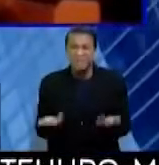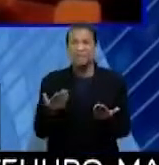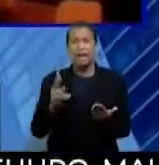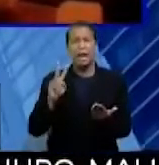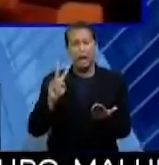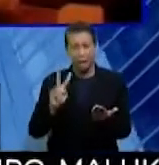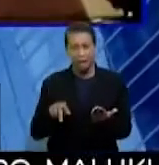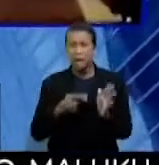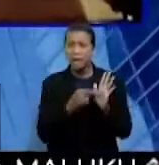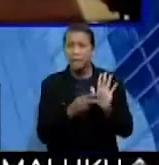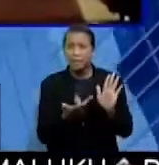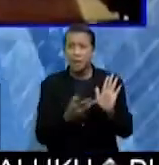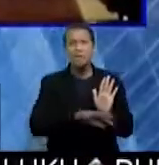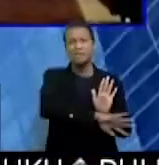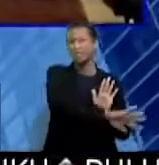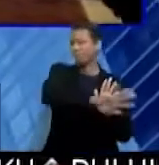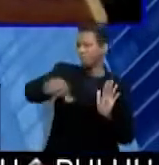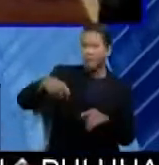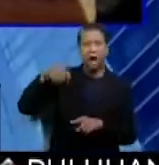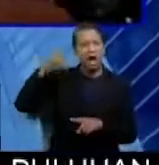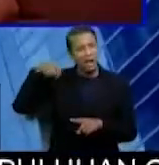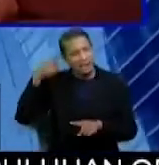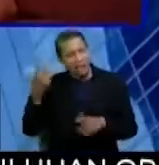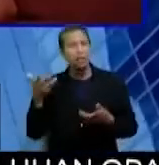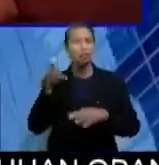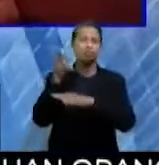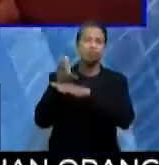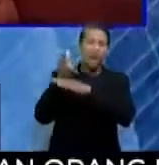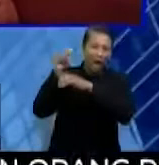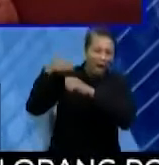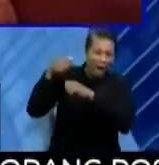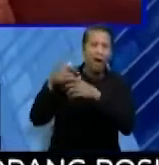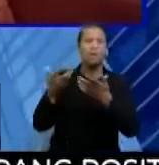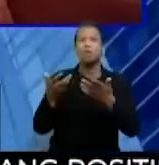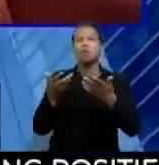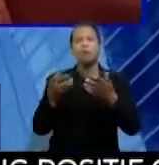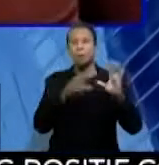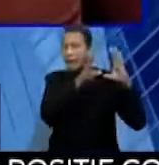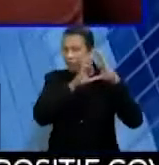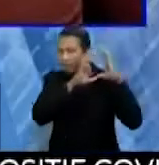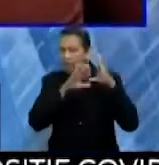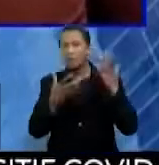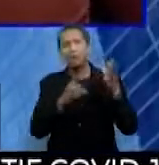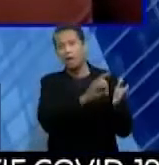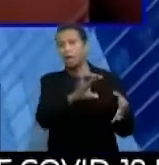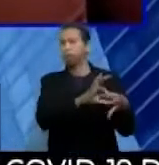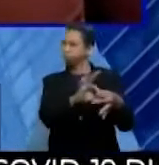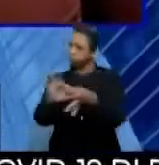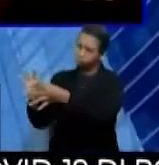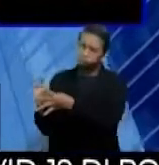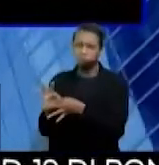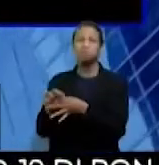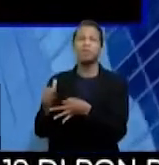ekosistem perfilman harus bergerak bersamaan karena saling terkait, sehingga tidak hanya produksi yang bisa berlangsung,